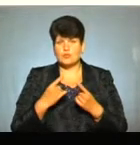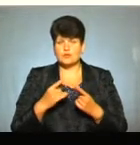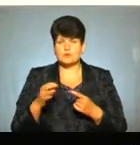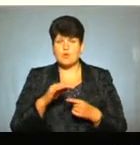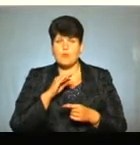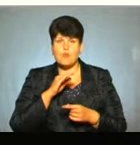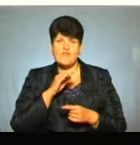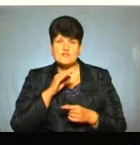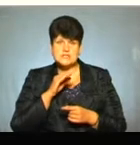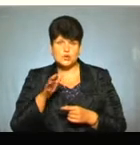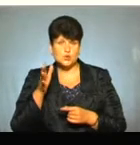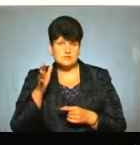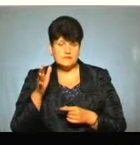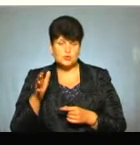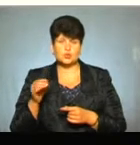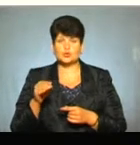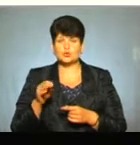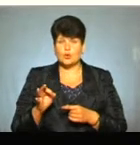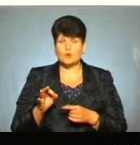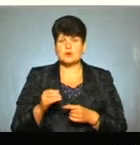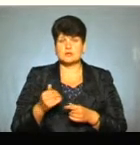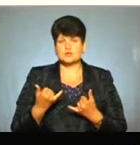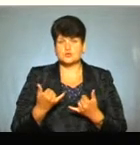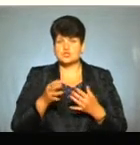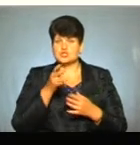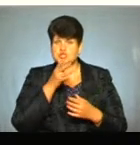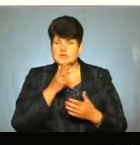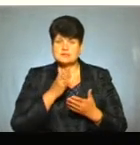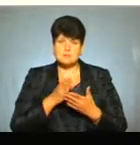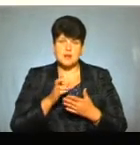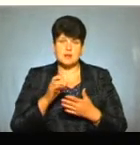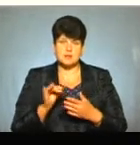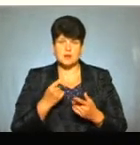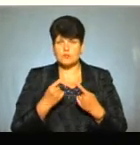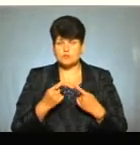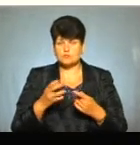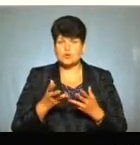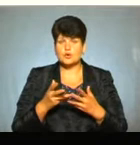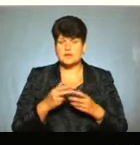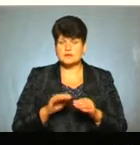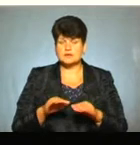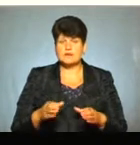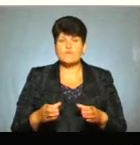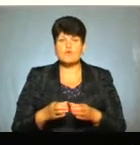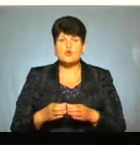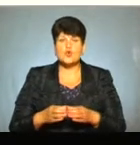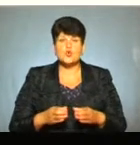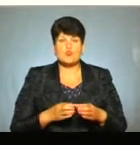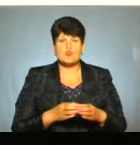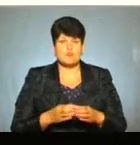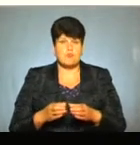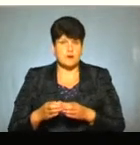про професійну освіту, так, ми би мали на сьогоднішній час говорити про кількість учнів у групах,